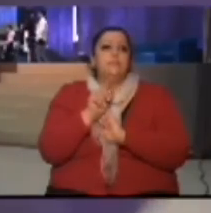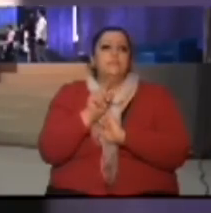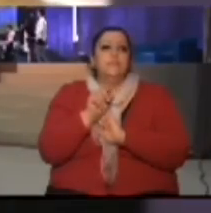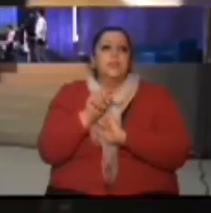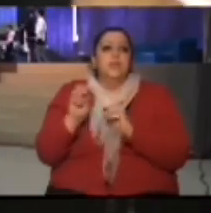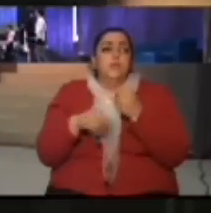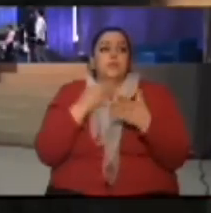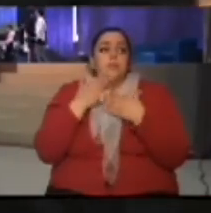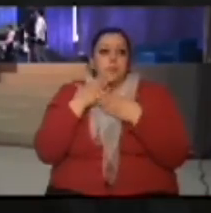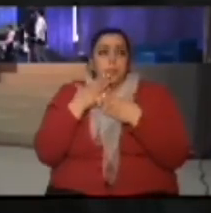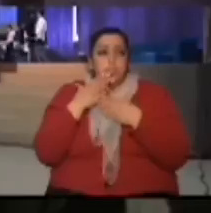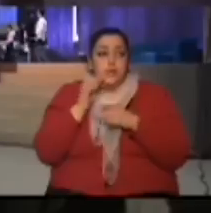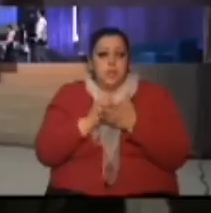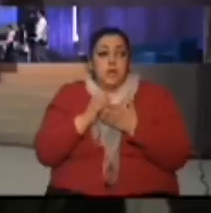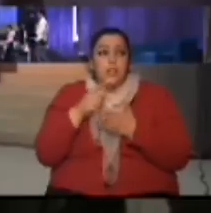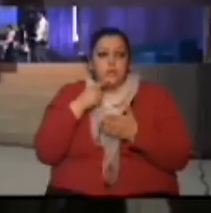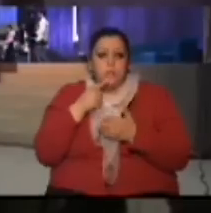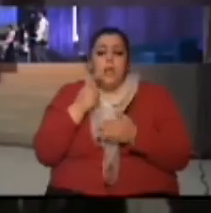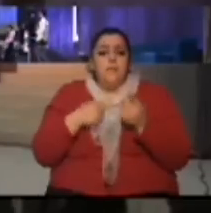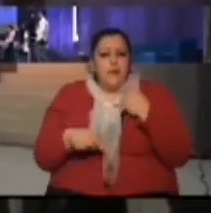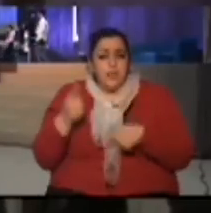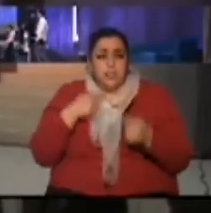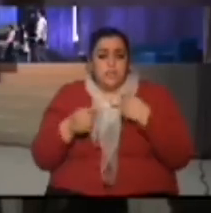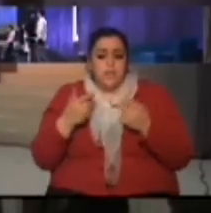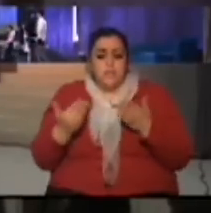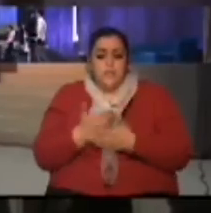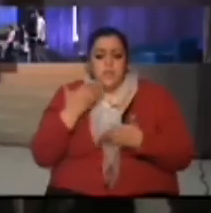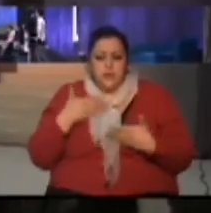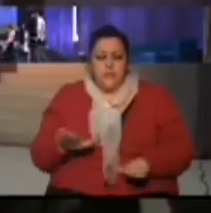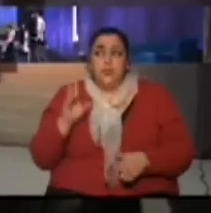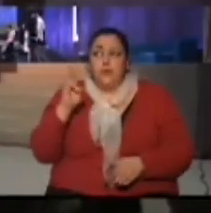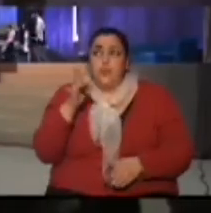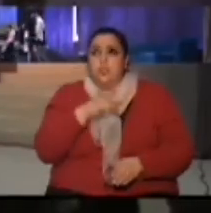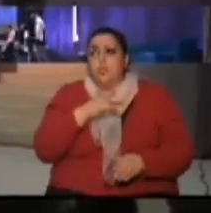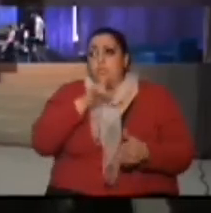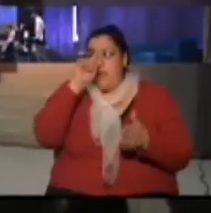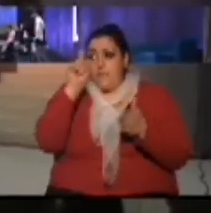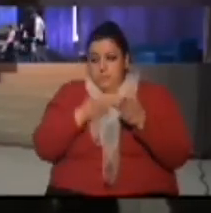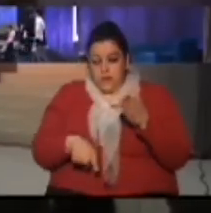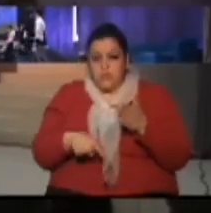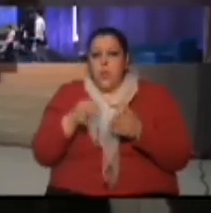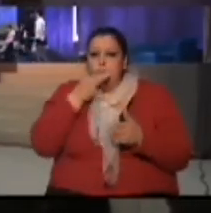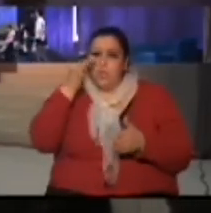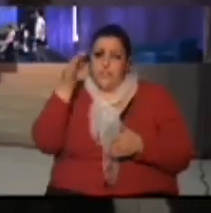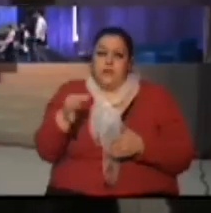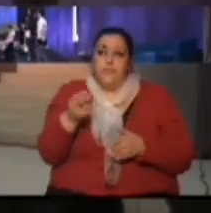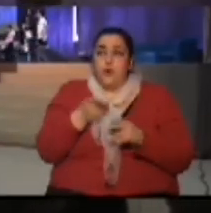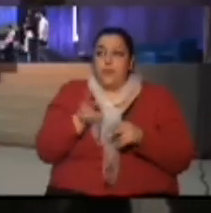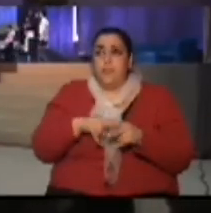ասում է, որ վերստին ծնունդ վերապրեցին բոլոր նրանք, ովքեր սրտով հավատացին ու դավանեցին նրա անունը, որպես Տեր և